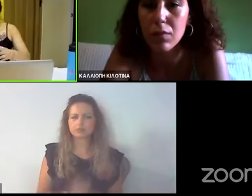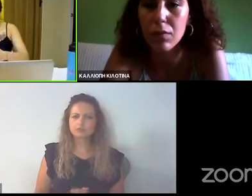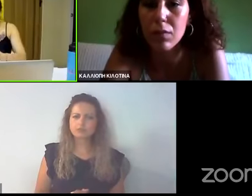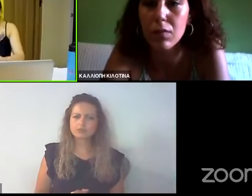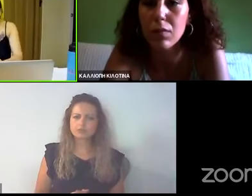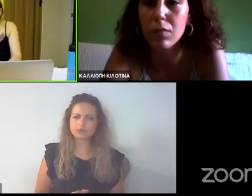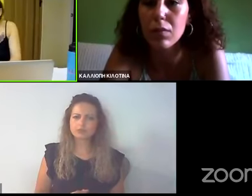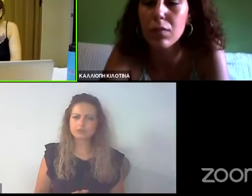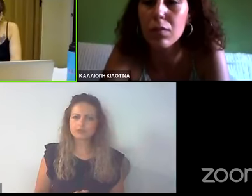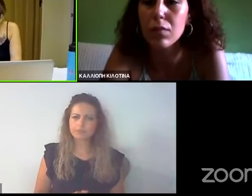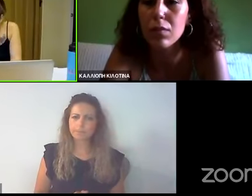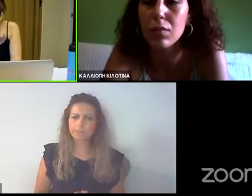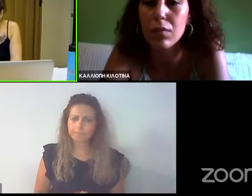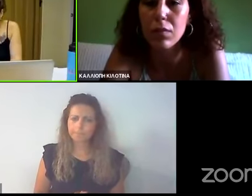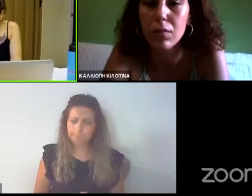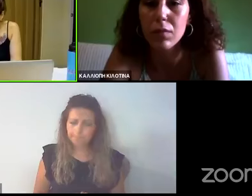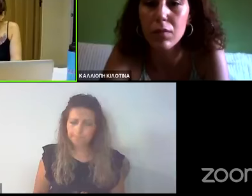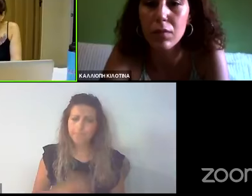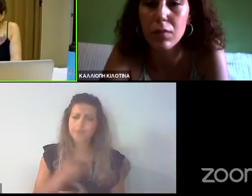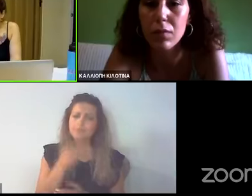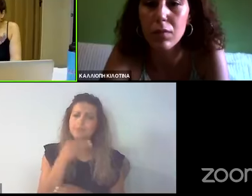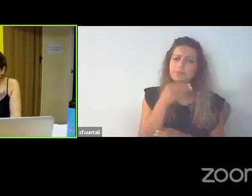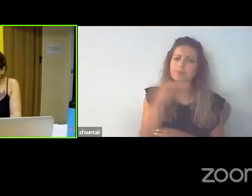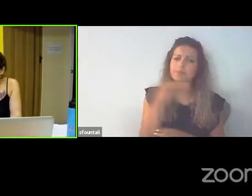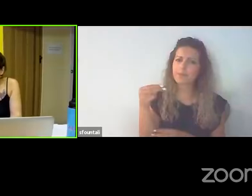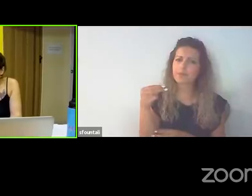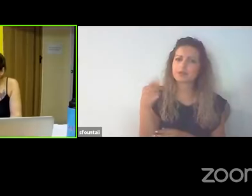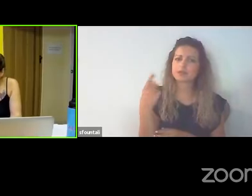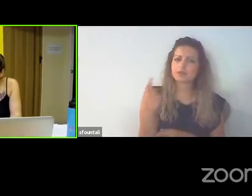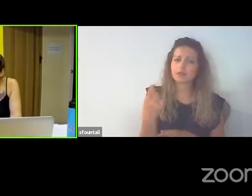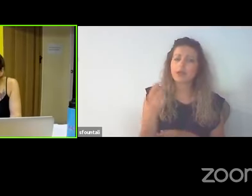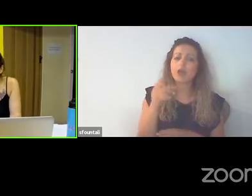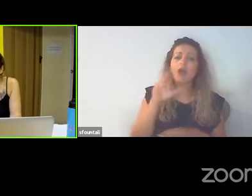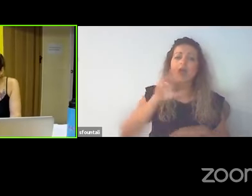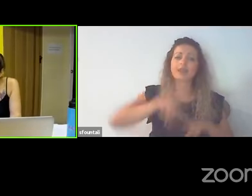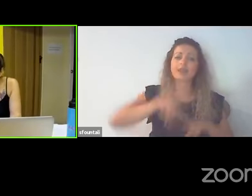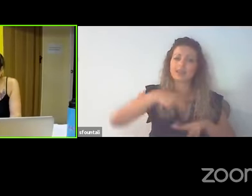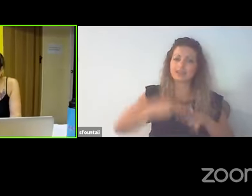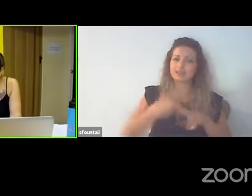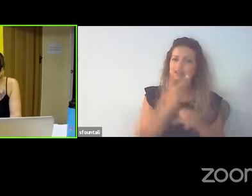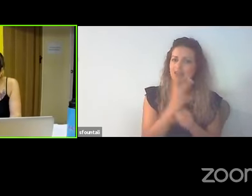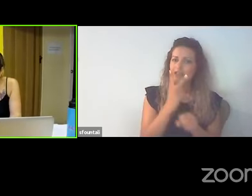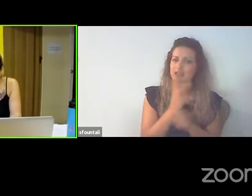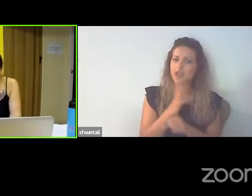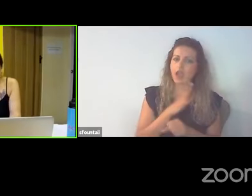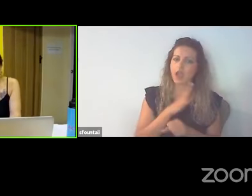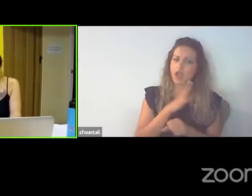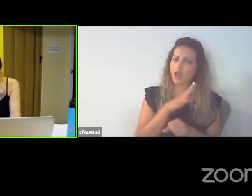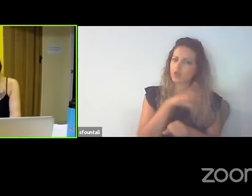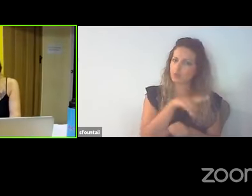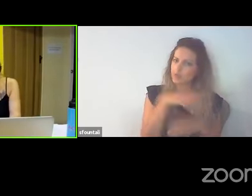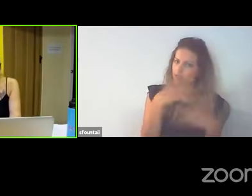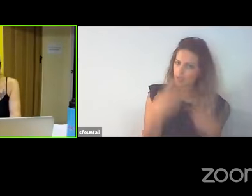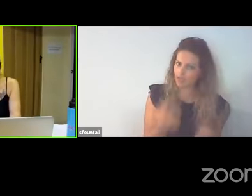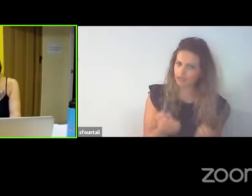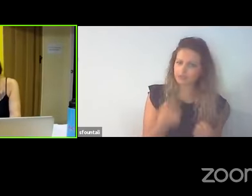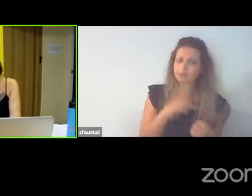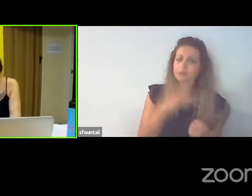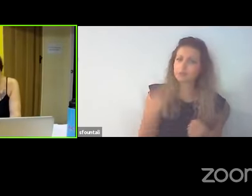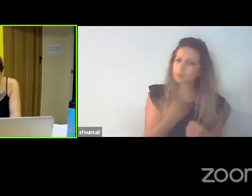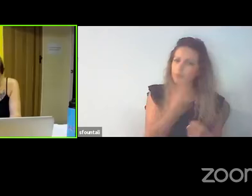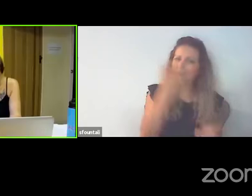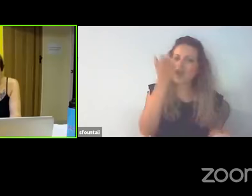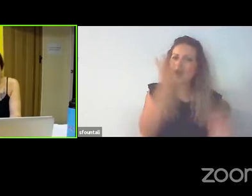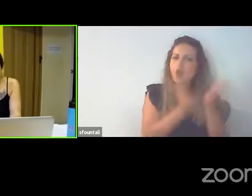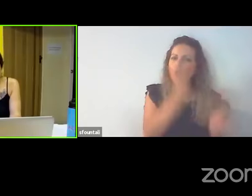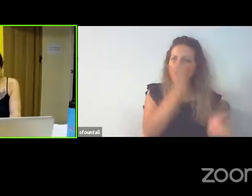στο ότι και τα intersex άτομα αντιμετωπίζουν φυσικά πολύ συχνά την κακοποίηση και την έλλειψη